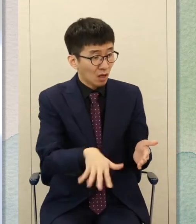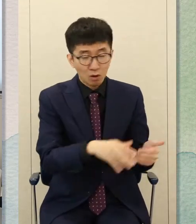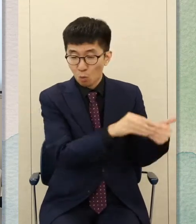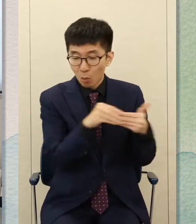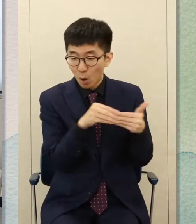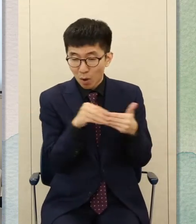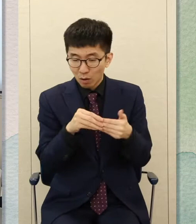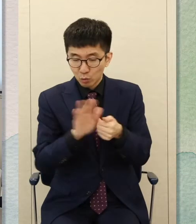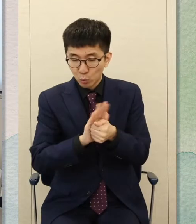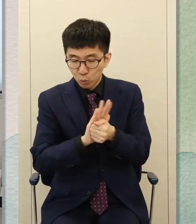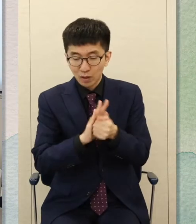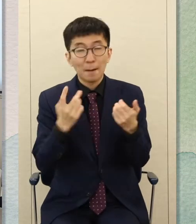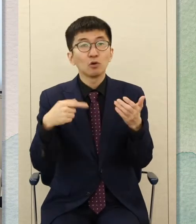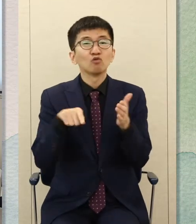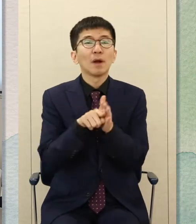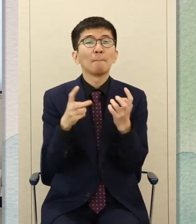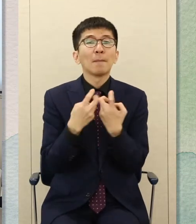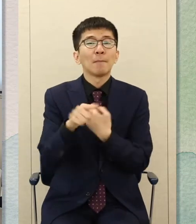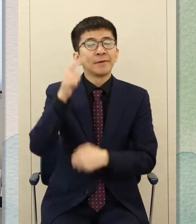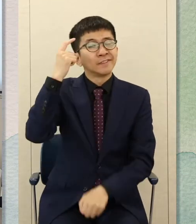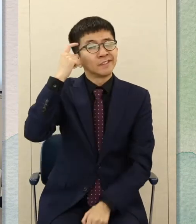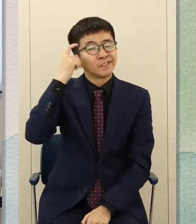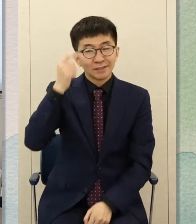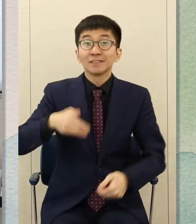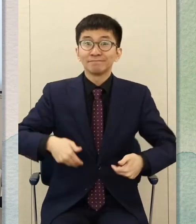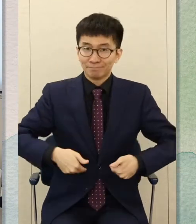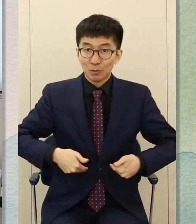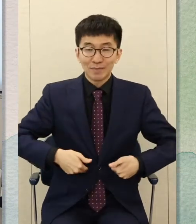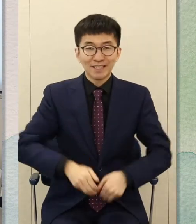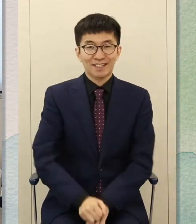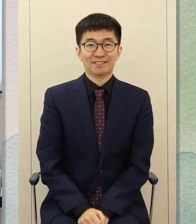뭘까? 이런 고민들이 저희한테 있었던 거예요.